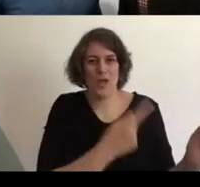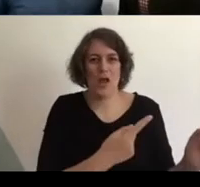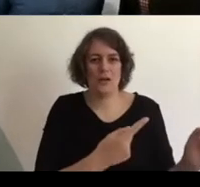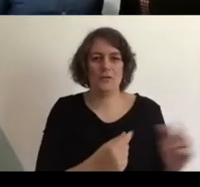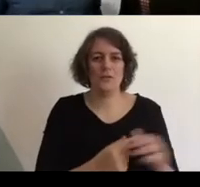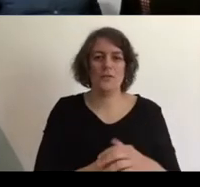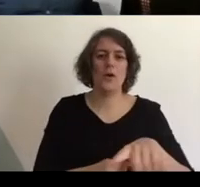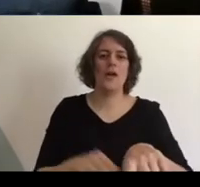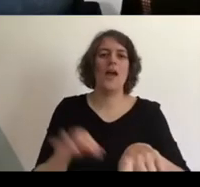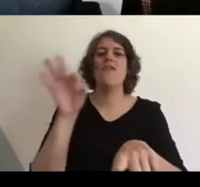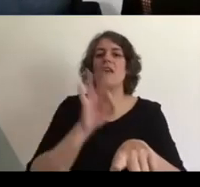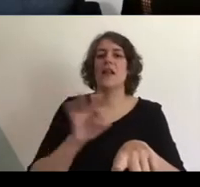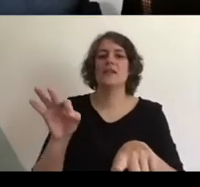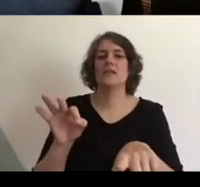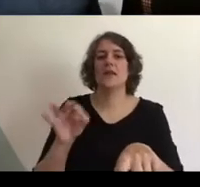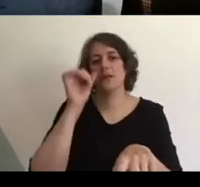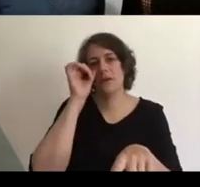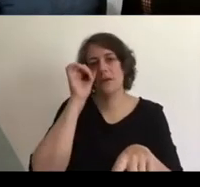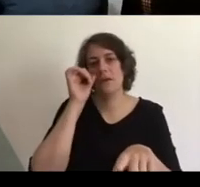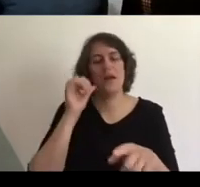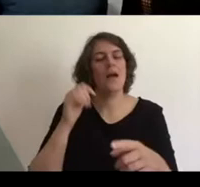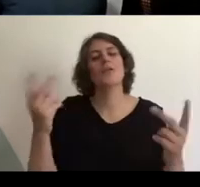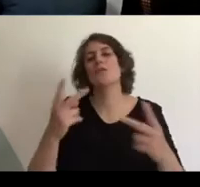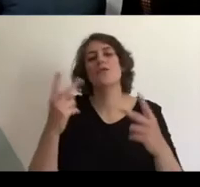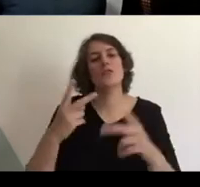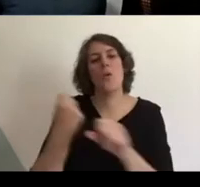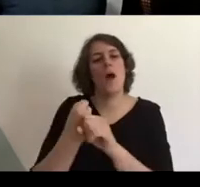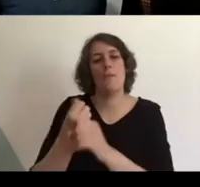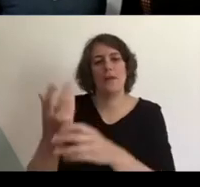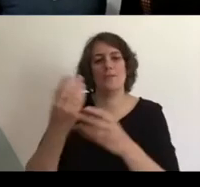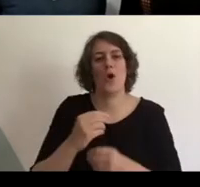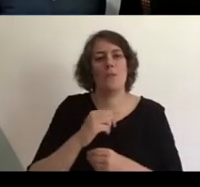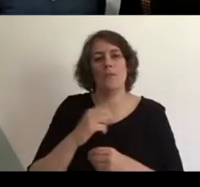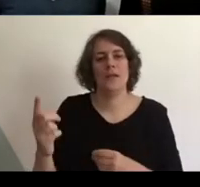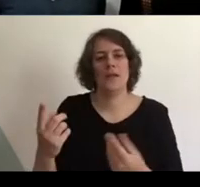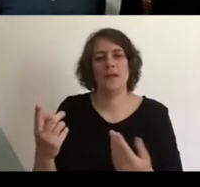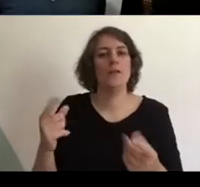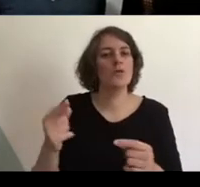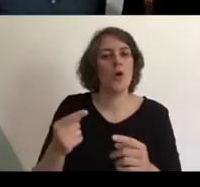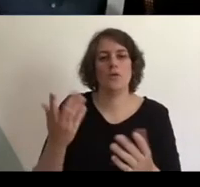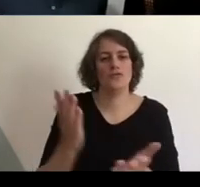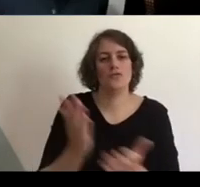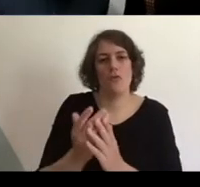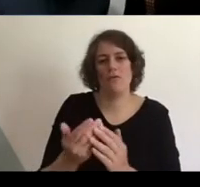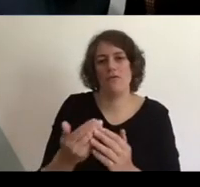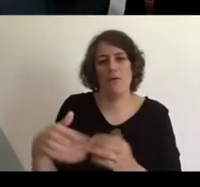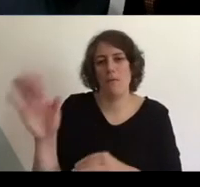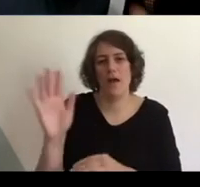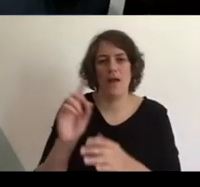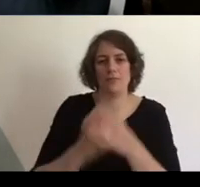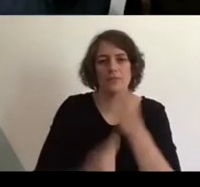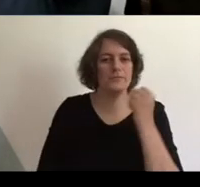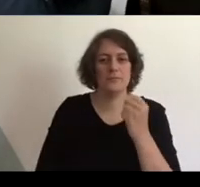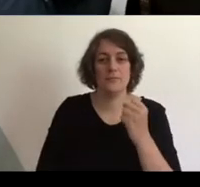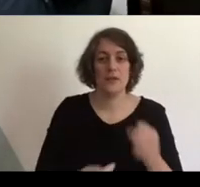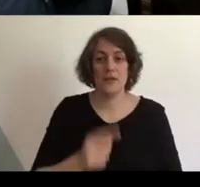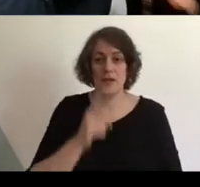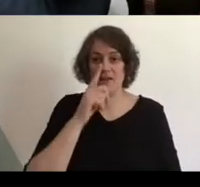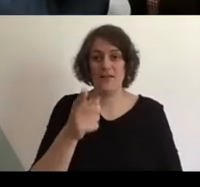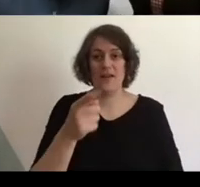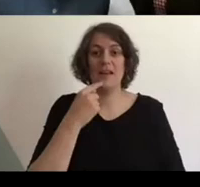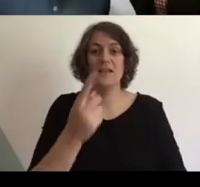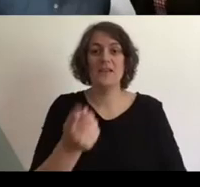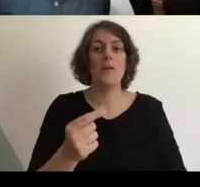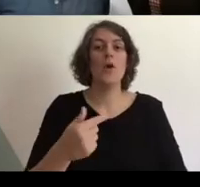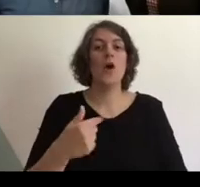dann sowieso nicht. Das ist ja dann schon zu spät. Also in dem Moment ist der Zug abgefahren. Da kann ich das auch stimmt doch nicht. Wenn ich sage, ich lege meine Eierstöcke auf den